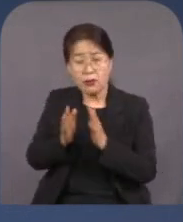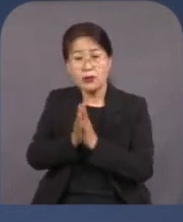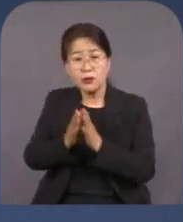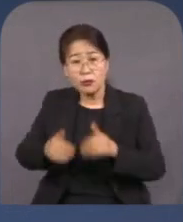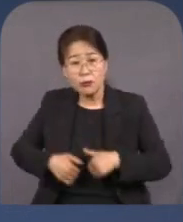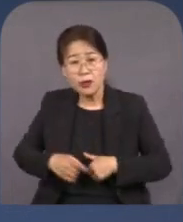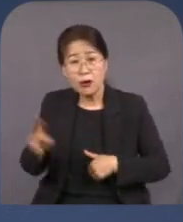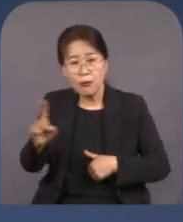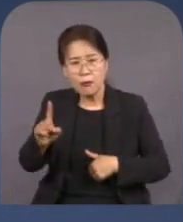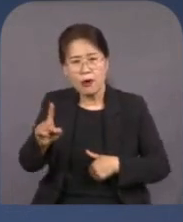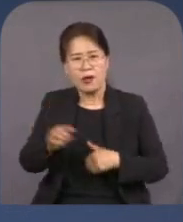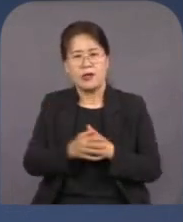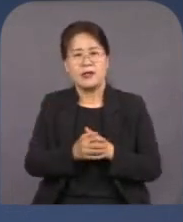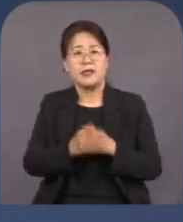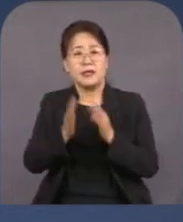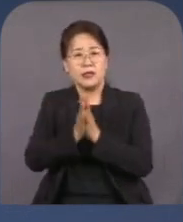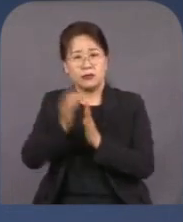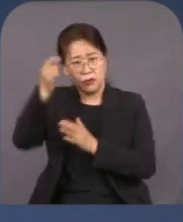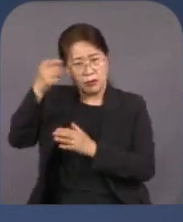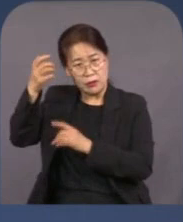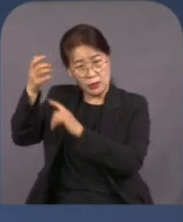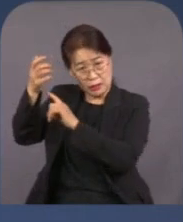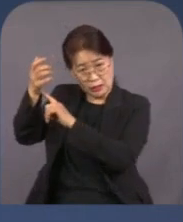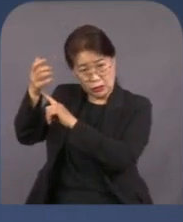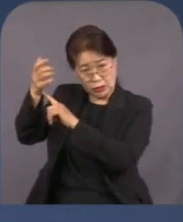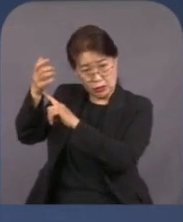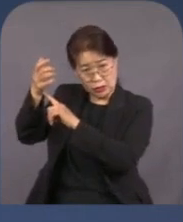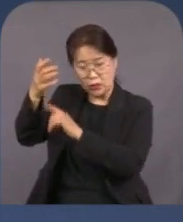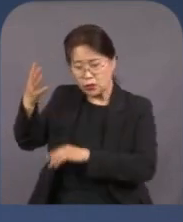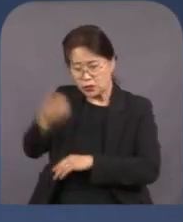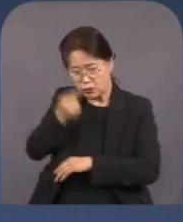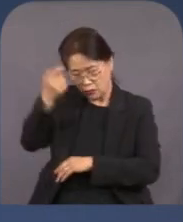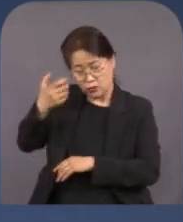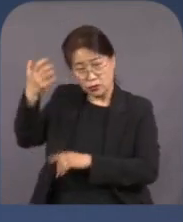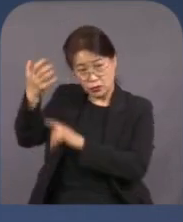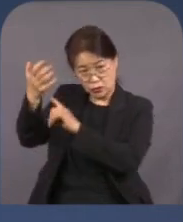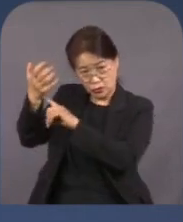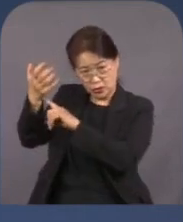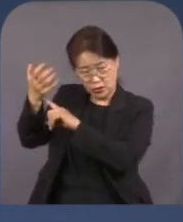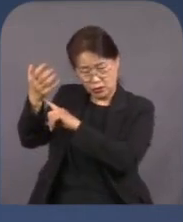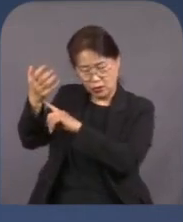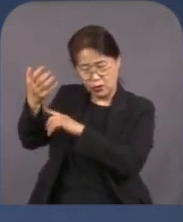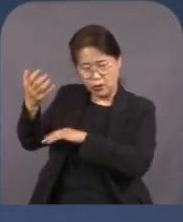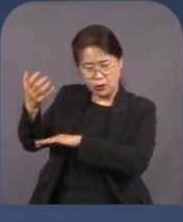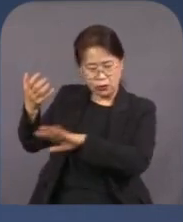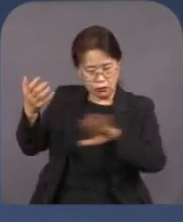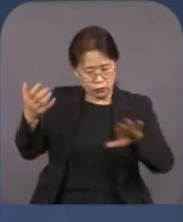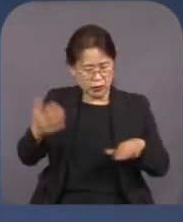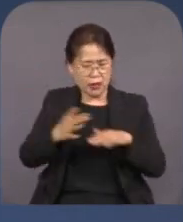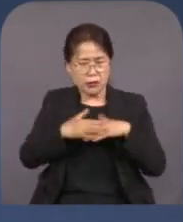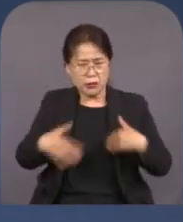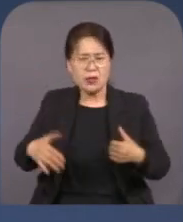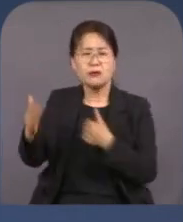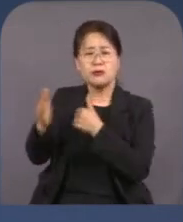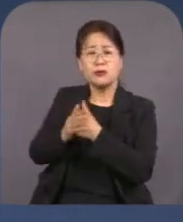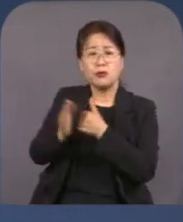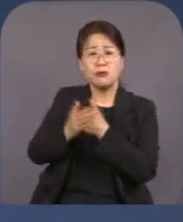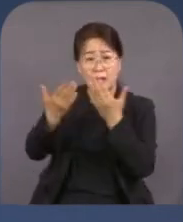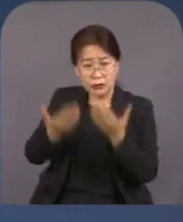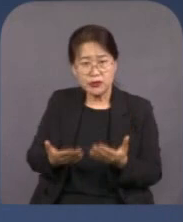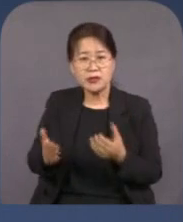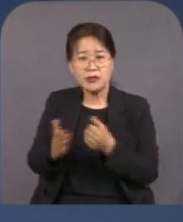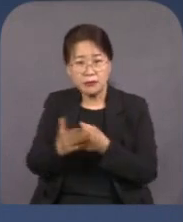됩니까 그것은 기도하는 영이신 성령께서 우리의 연약함을 도우시기 때문입니다